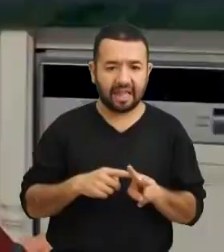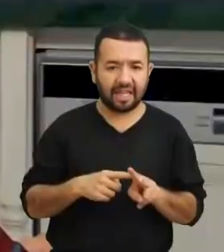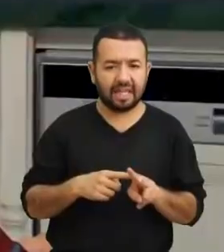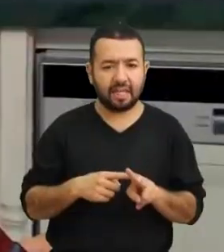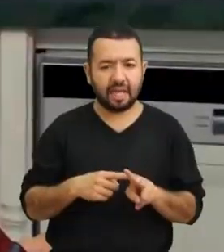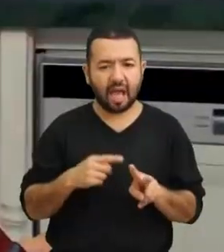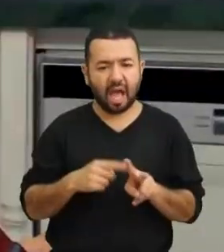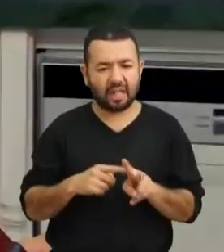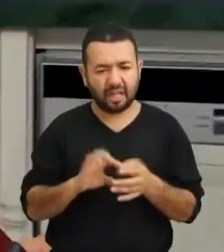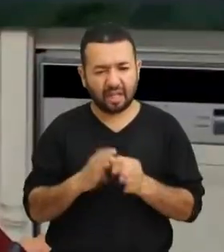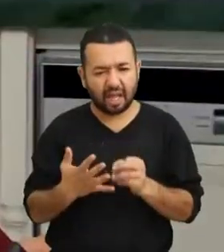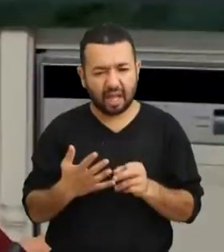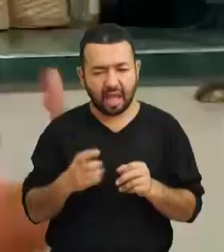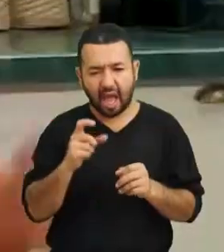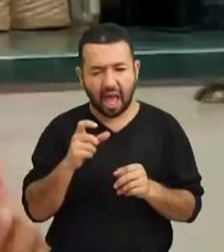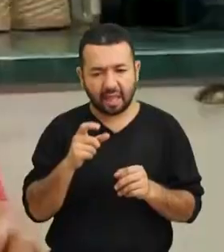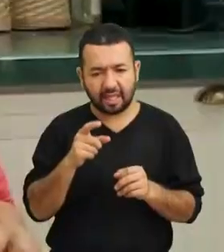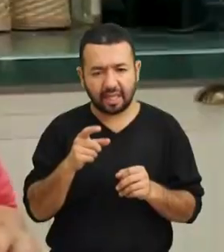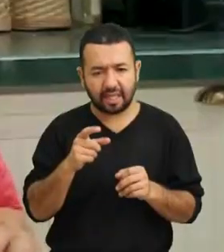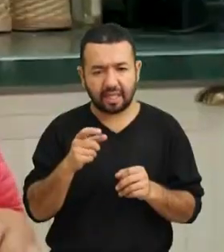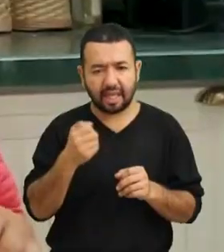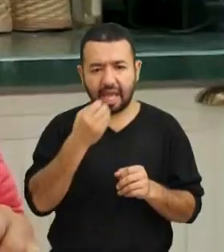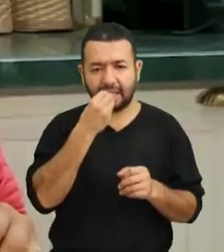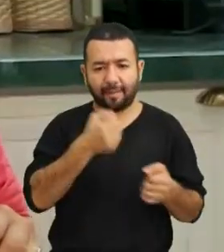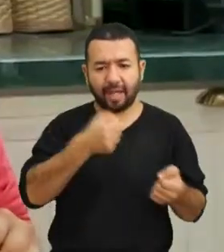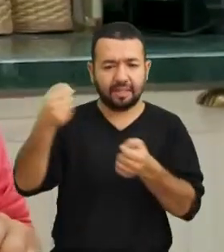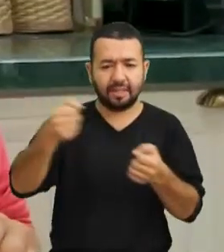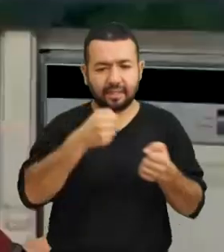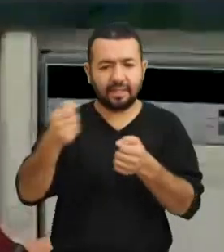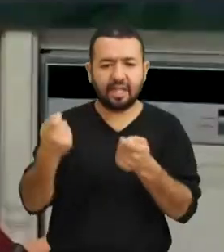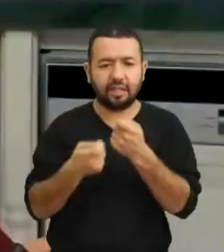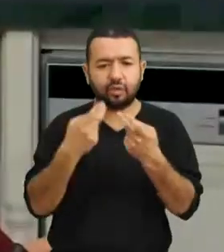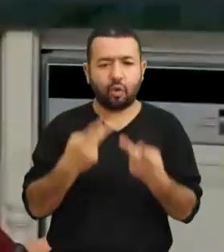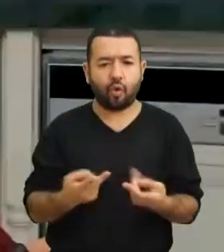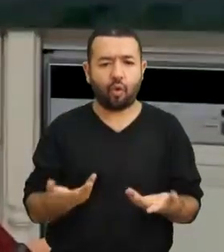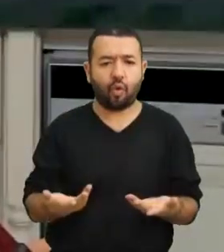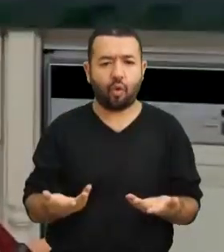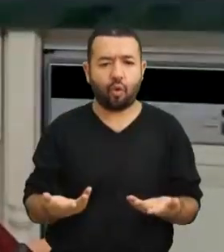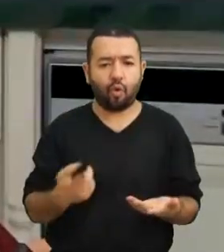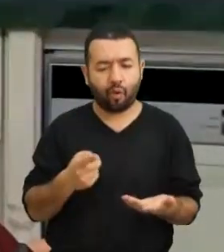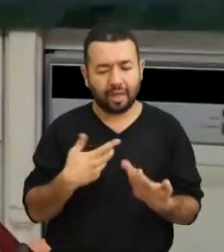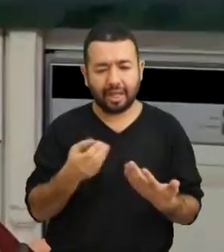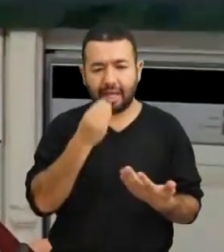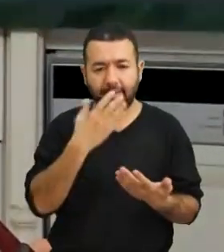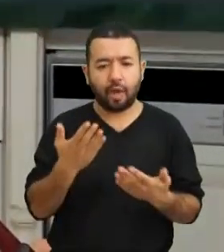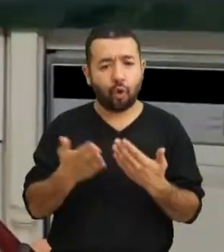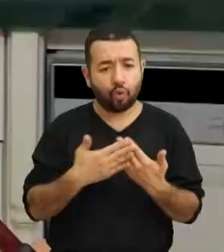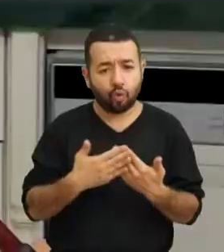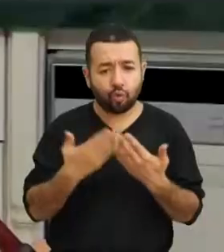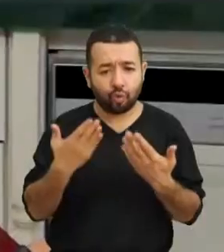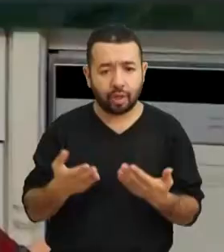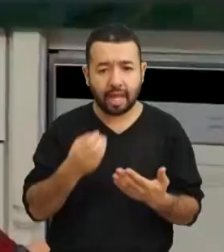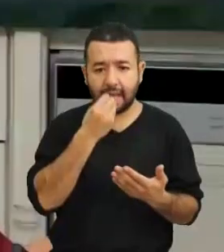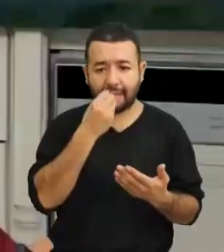hani yemeklerin katırlarla taşınması olayına catering... Ya Allah Allah, hani düğünlerde